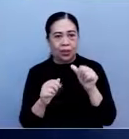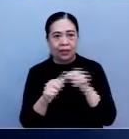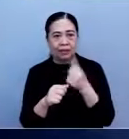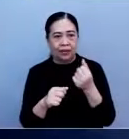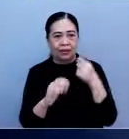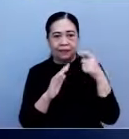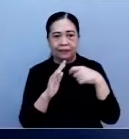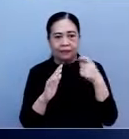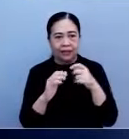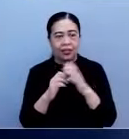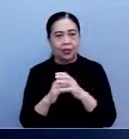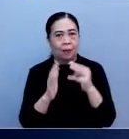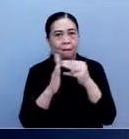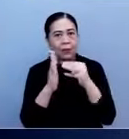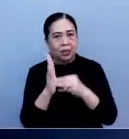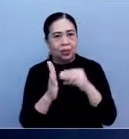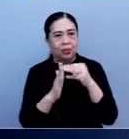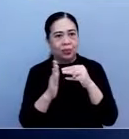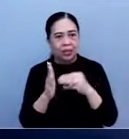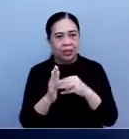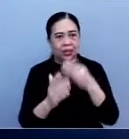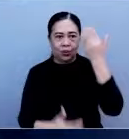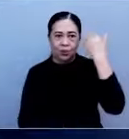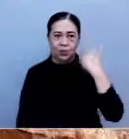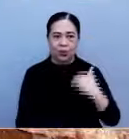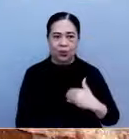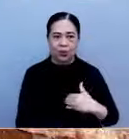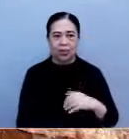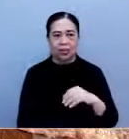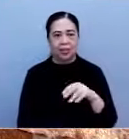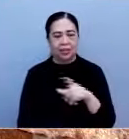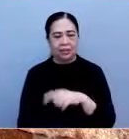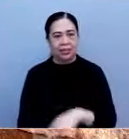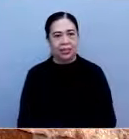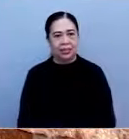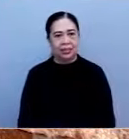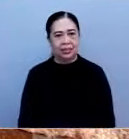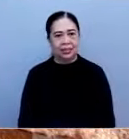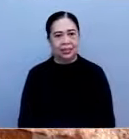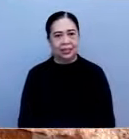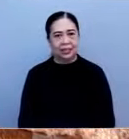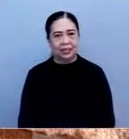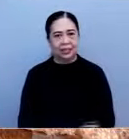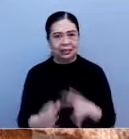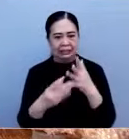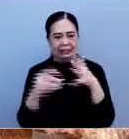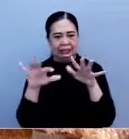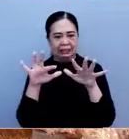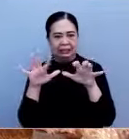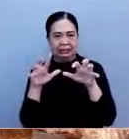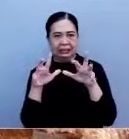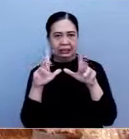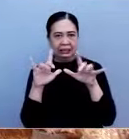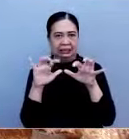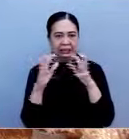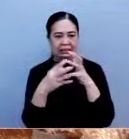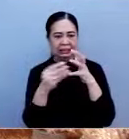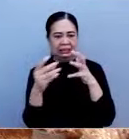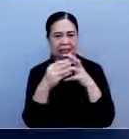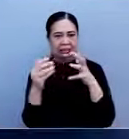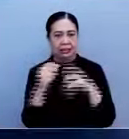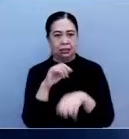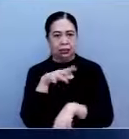video, millions talaga siya. Kasi kanina ka long hair, di ba? With the nails, sa'yo yun. Kumbaga, siya yung character na kaiinisan